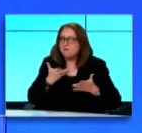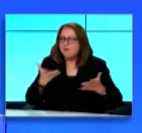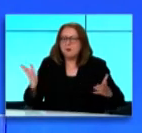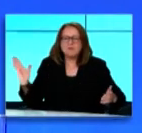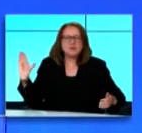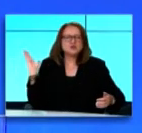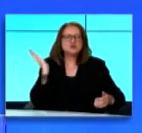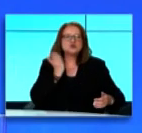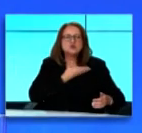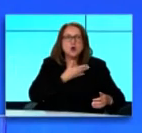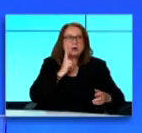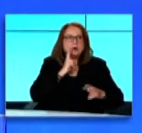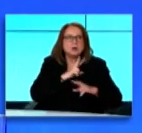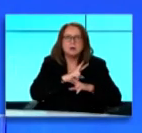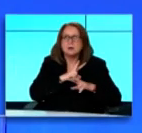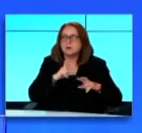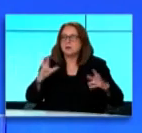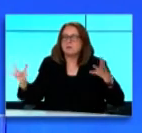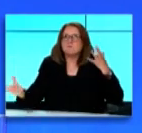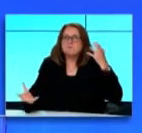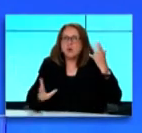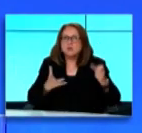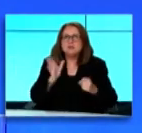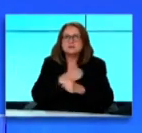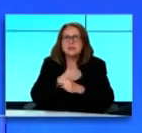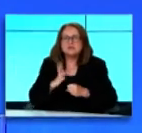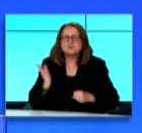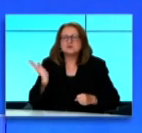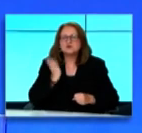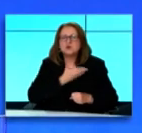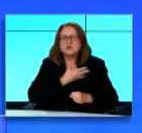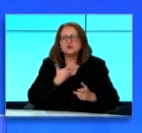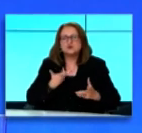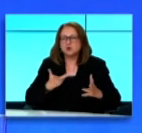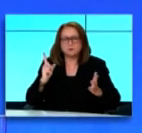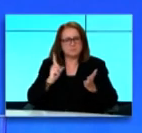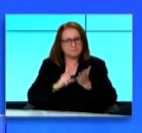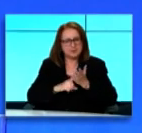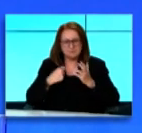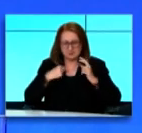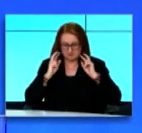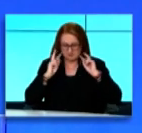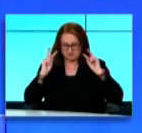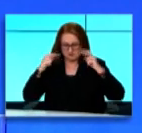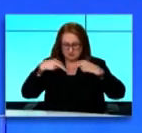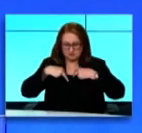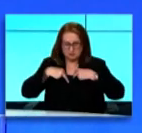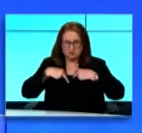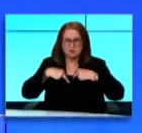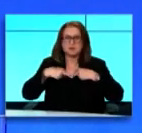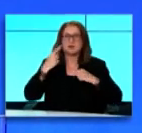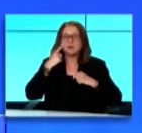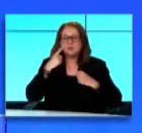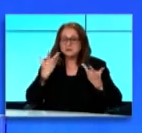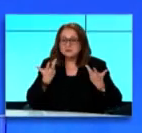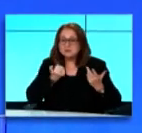συγκλονίζει, τότε νομίζω ότι οφείλεις να κοιτάς μέσα σου, να δεις πραγματικά τι δεν πήγε καλά και να